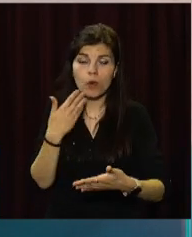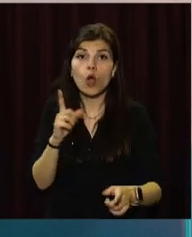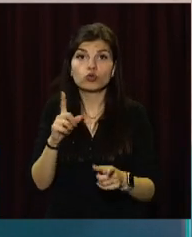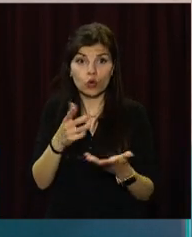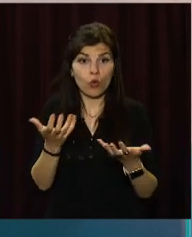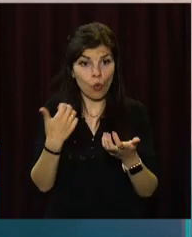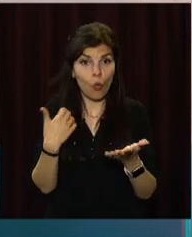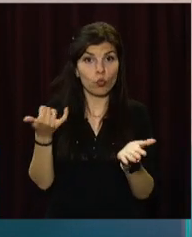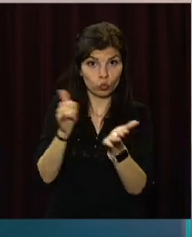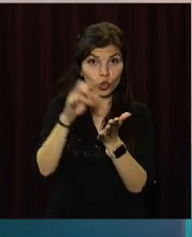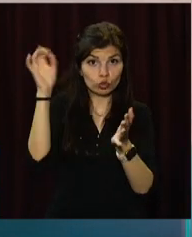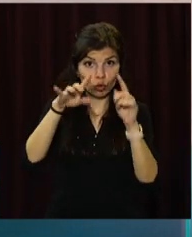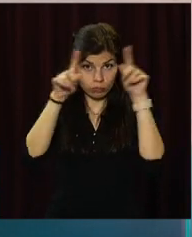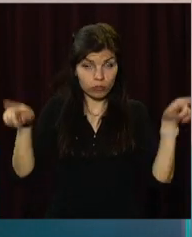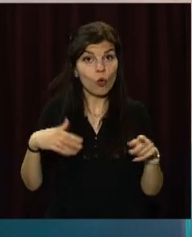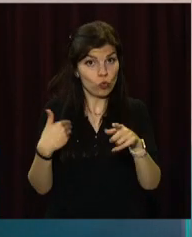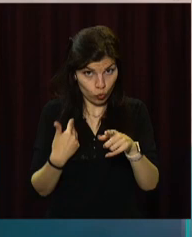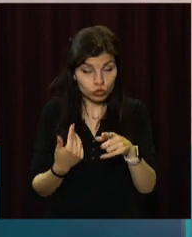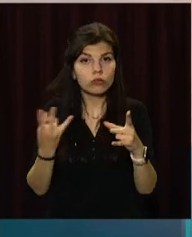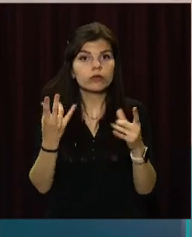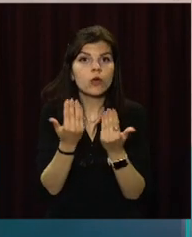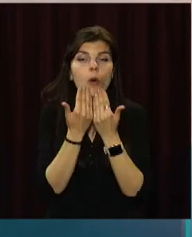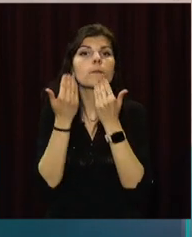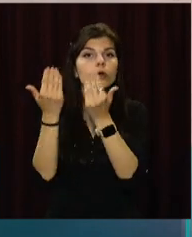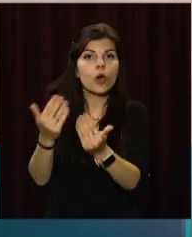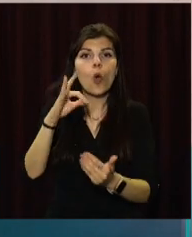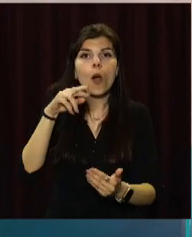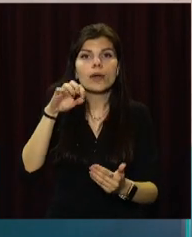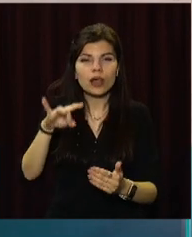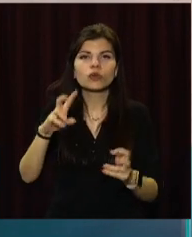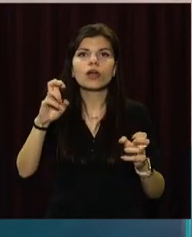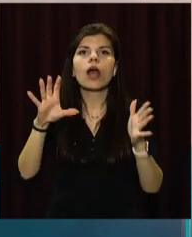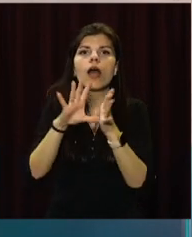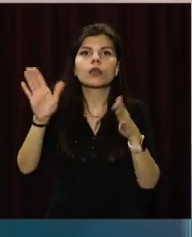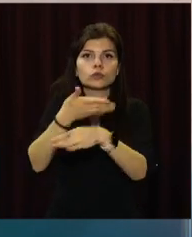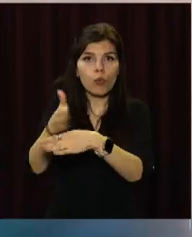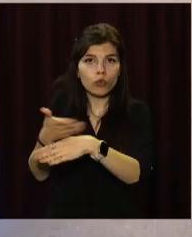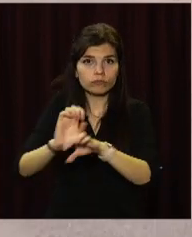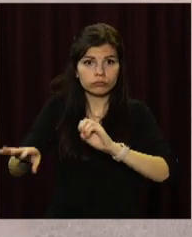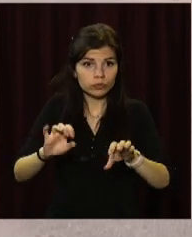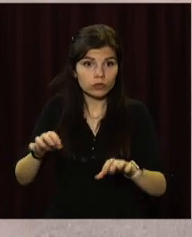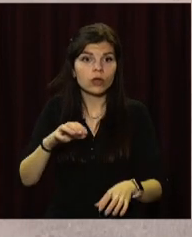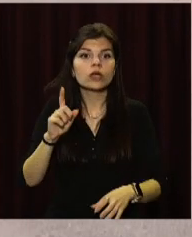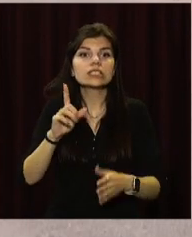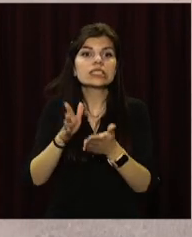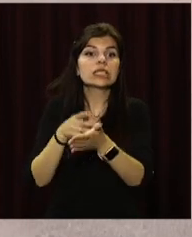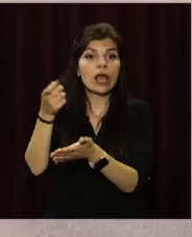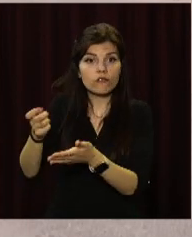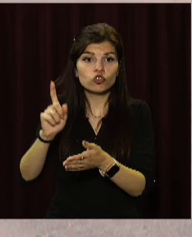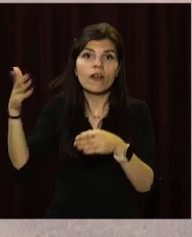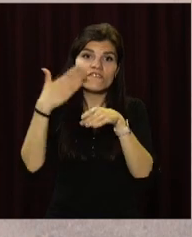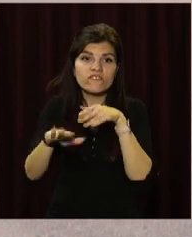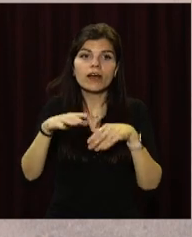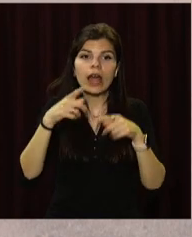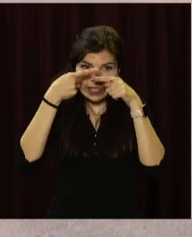отримати, встановити сонячну станцію, необхідно звернутися до оператора системи розподілу з заявою про видачу